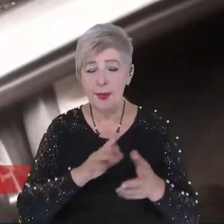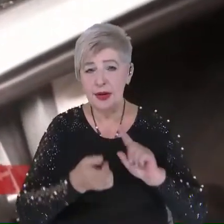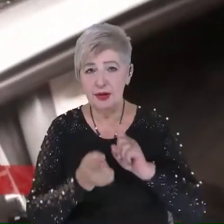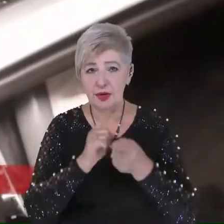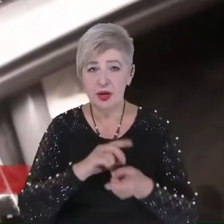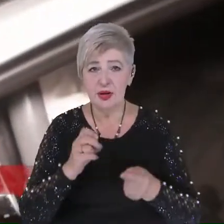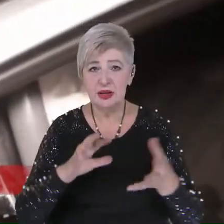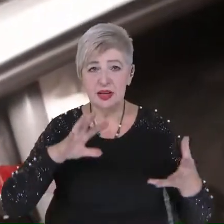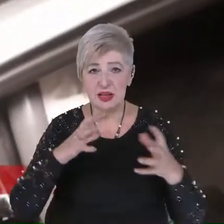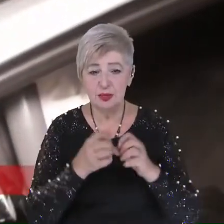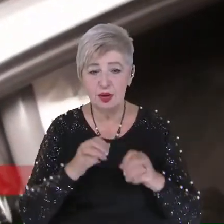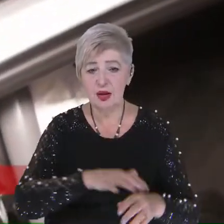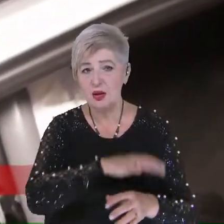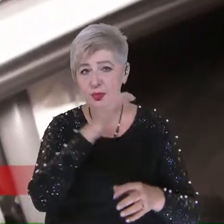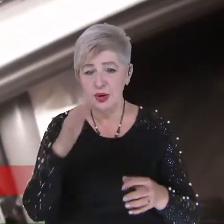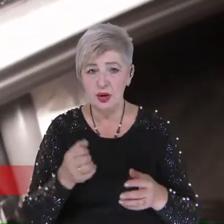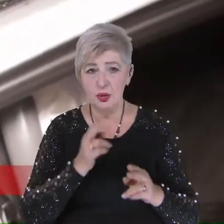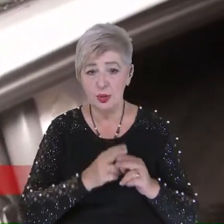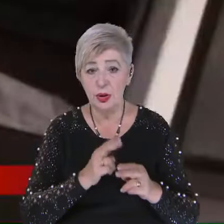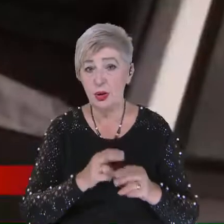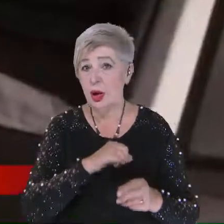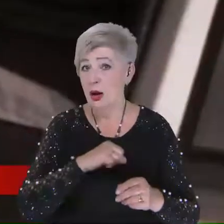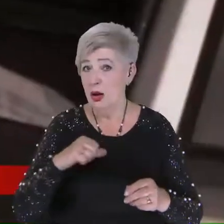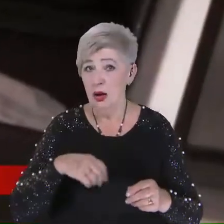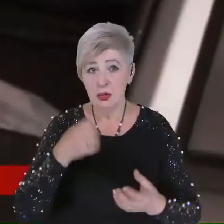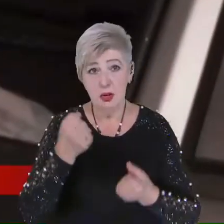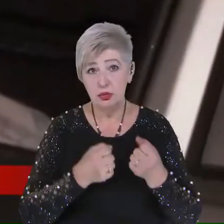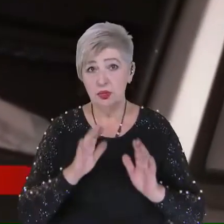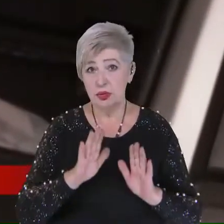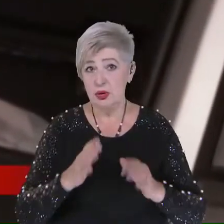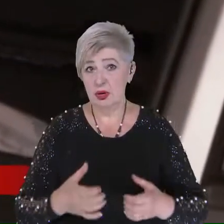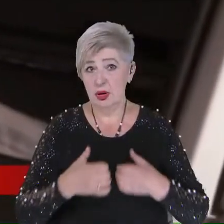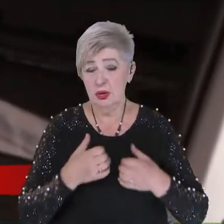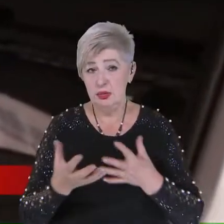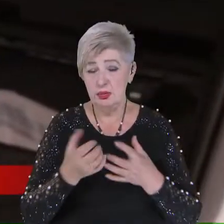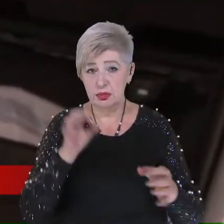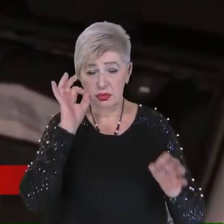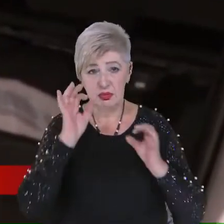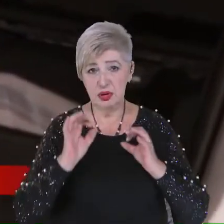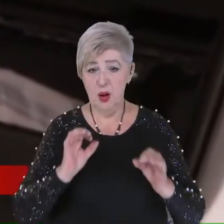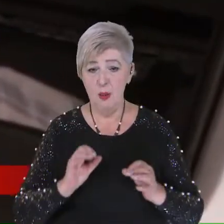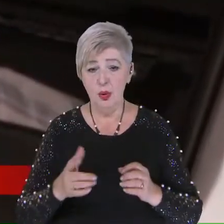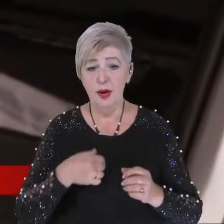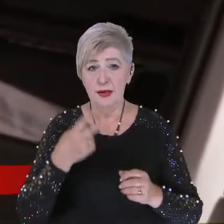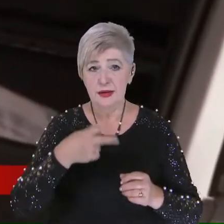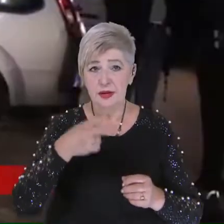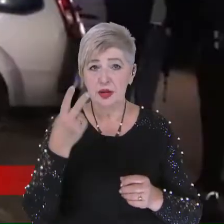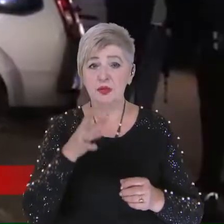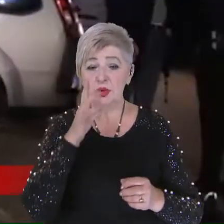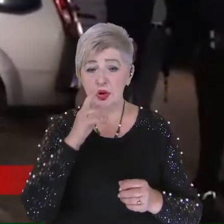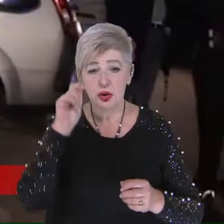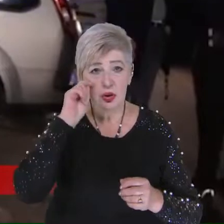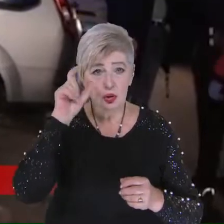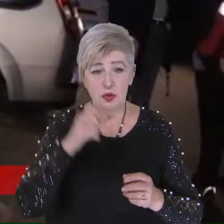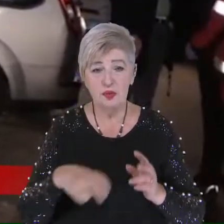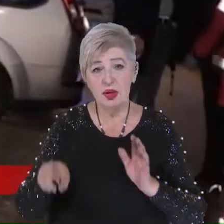металу. Та сам шофер відбувся переляком і незначними забоями. За даними поліції, 22-річний чоловік сів за кермо